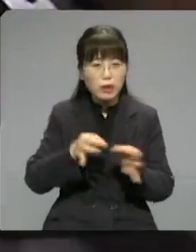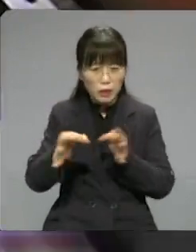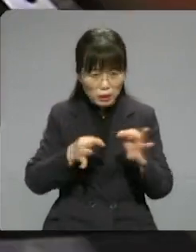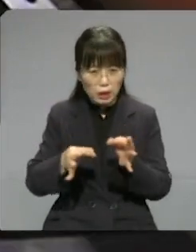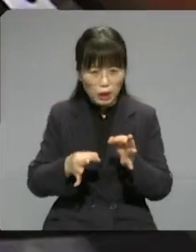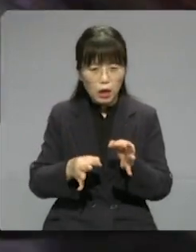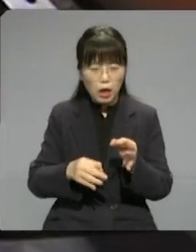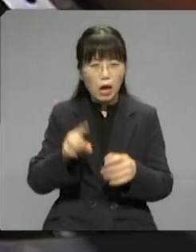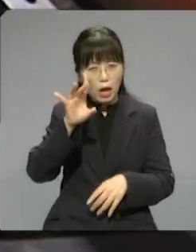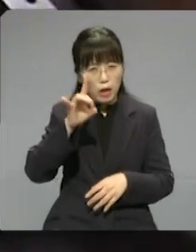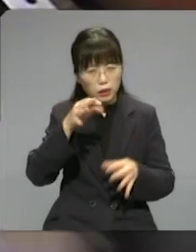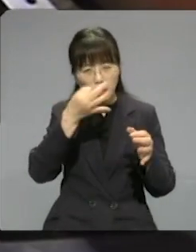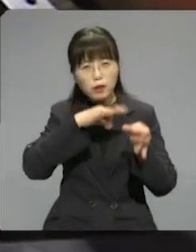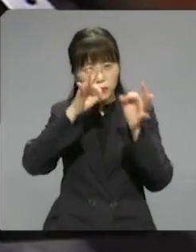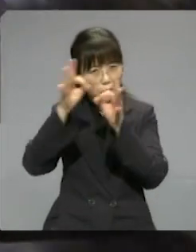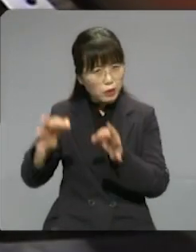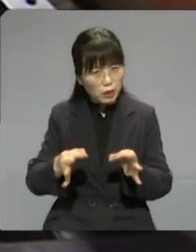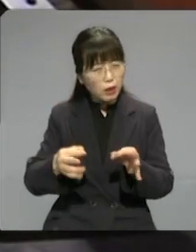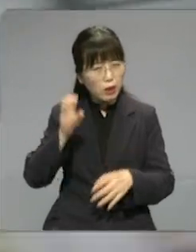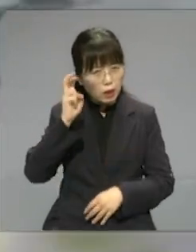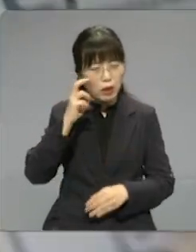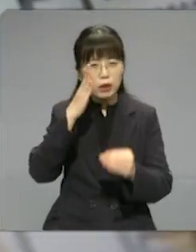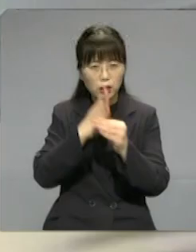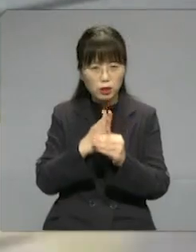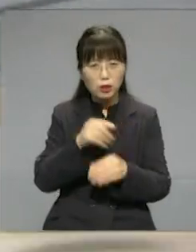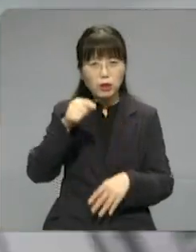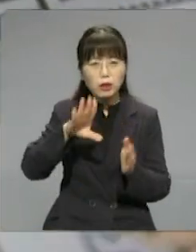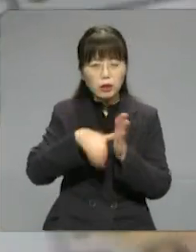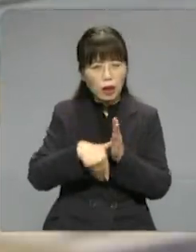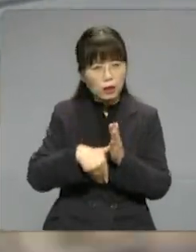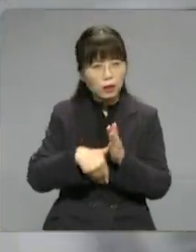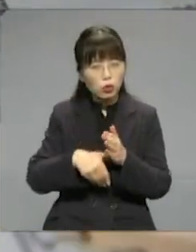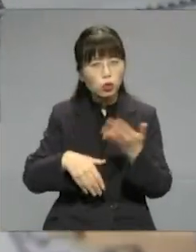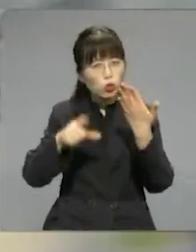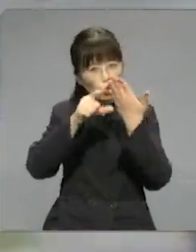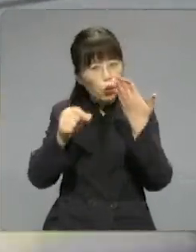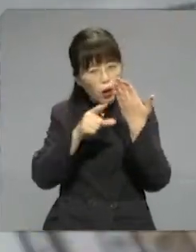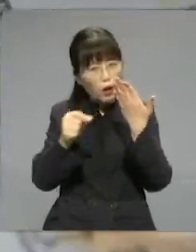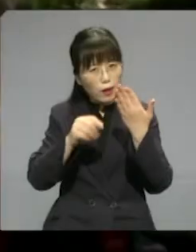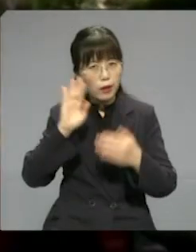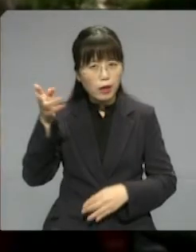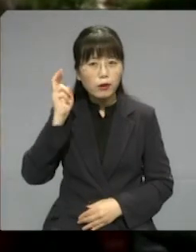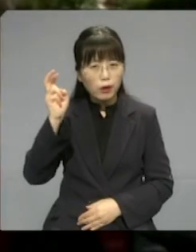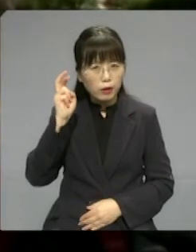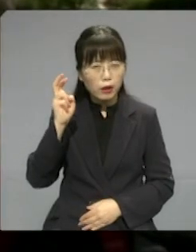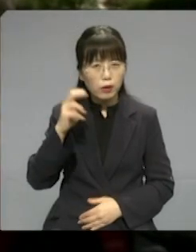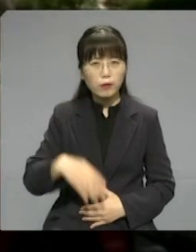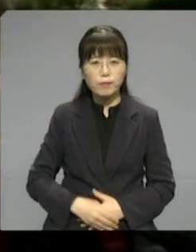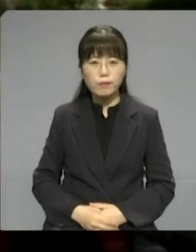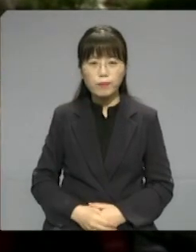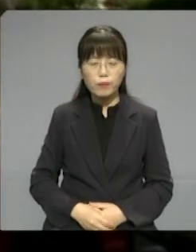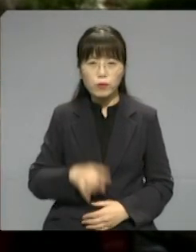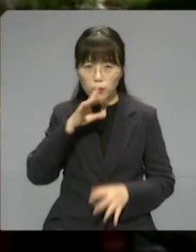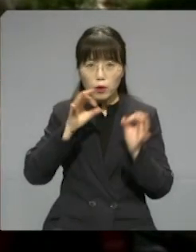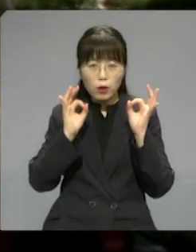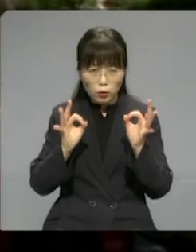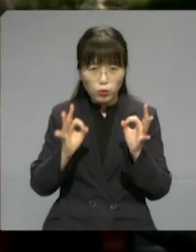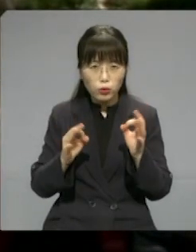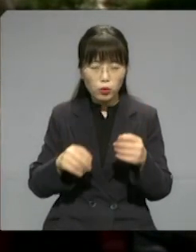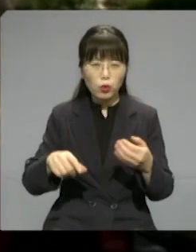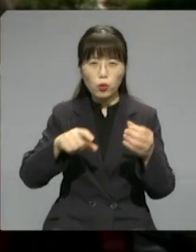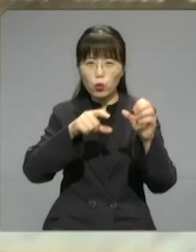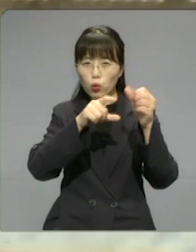금리를 내릴 거란 전망이 나옵니다 그 시기는 9월쯤 예상하고 있습니다 연주는 이와 함께